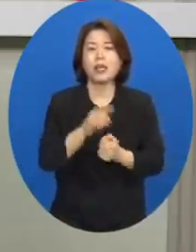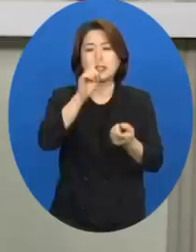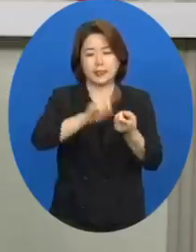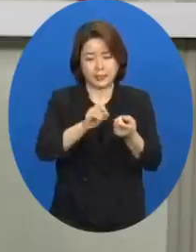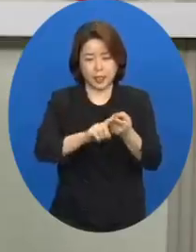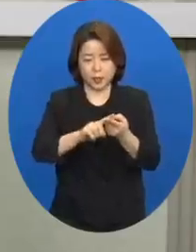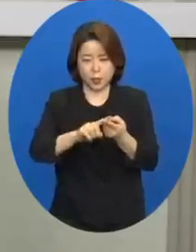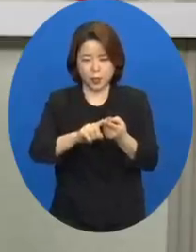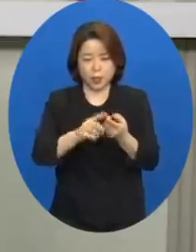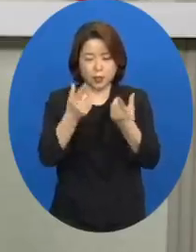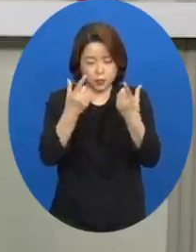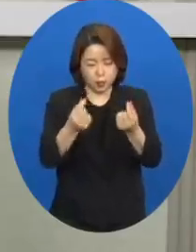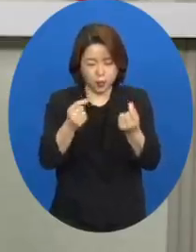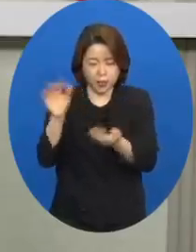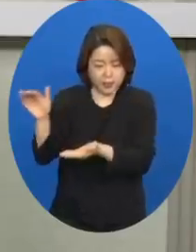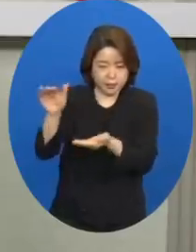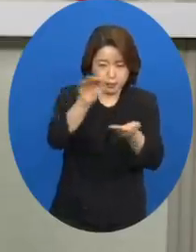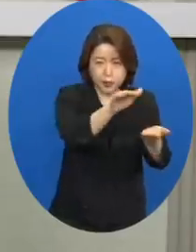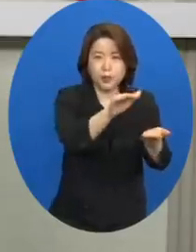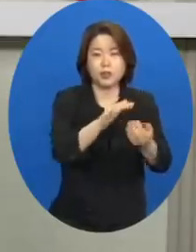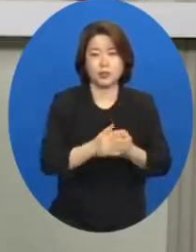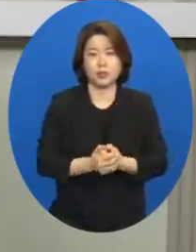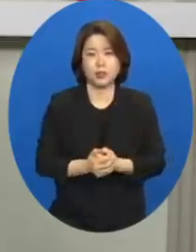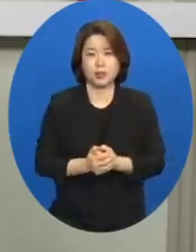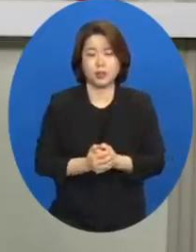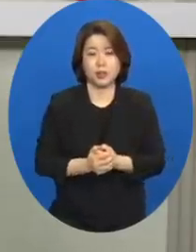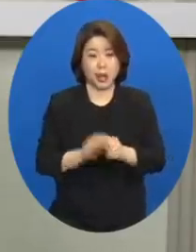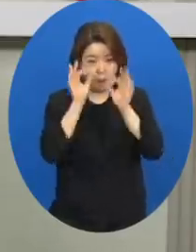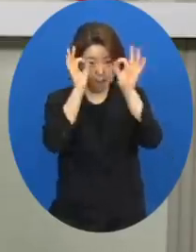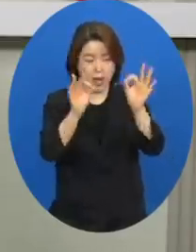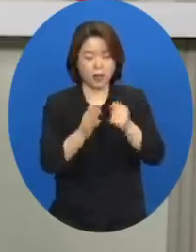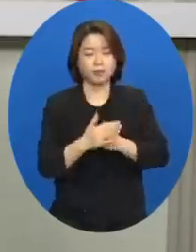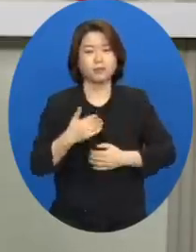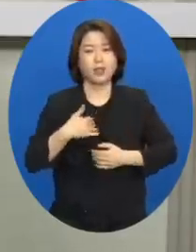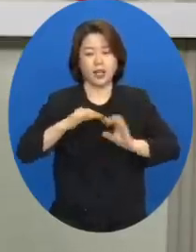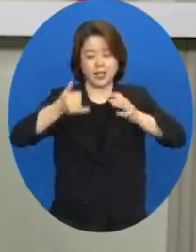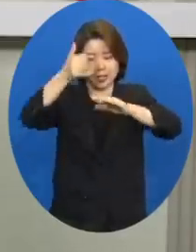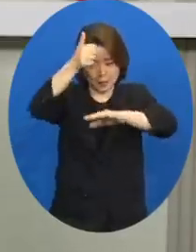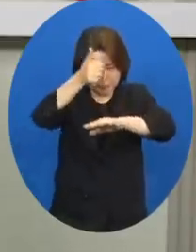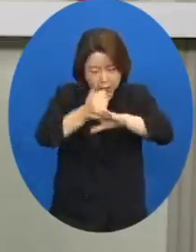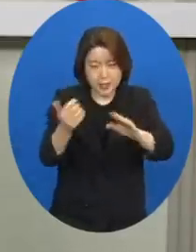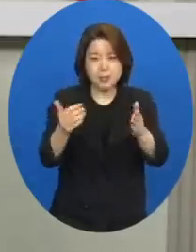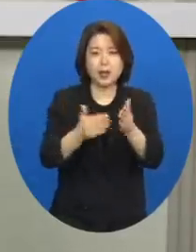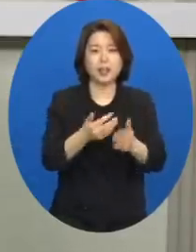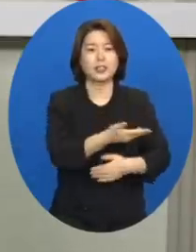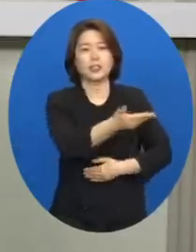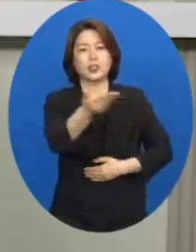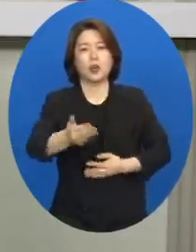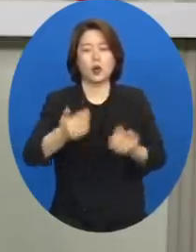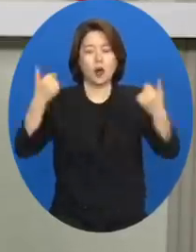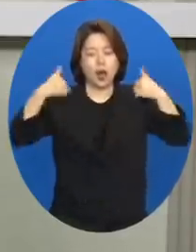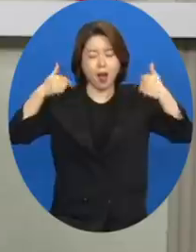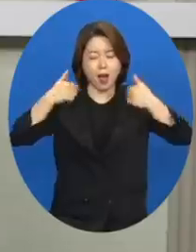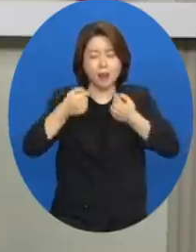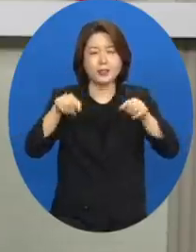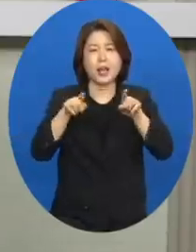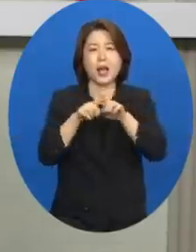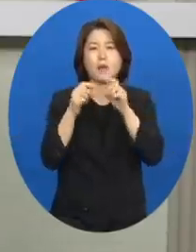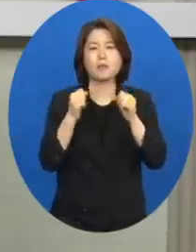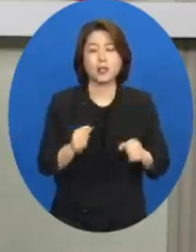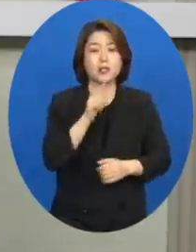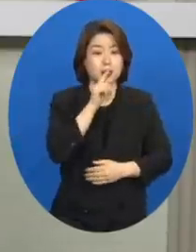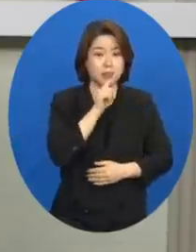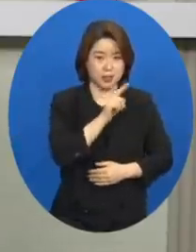정확하게 그 약속 이었읍니다 볼지어다 내가 세상 끝날까지 너희와 항상 함께 있습니다